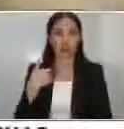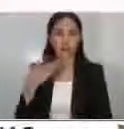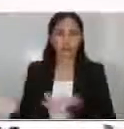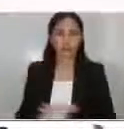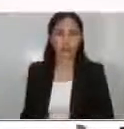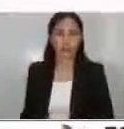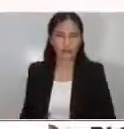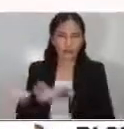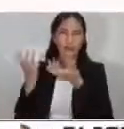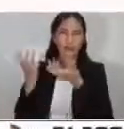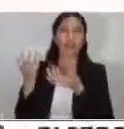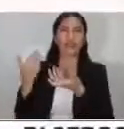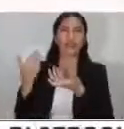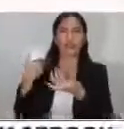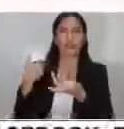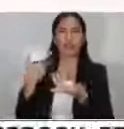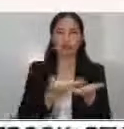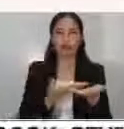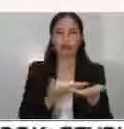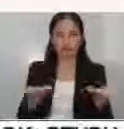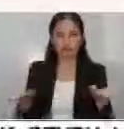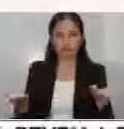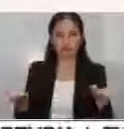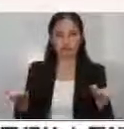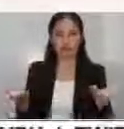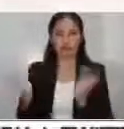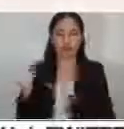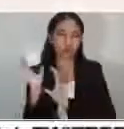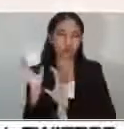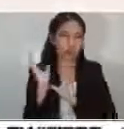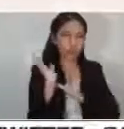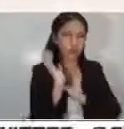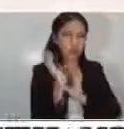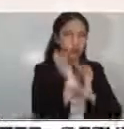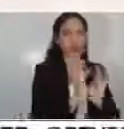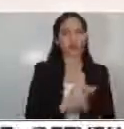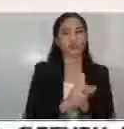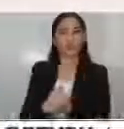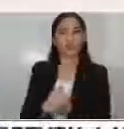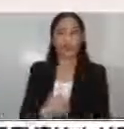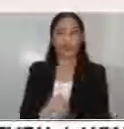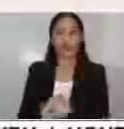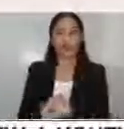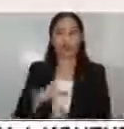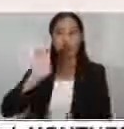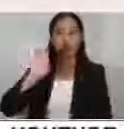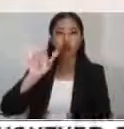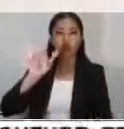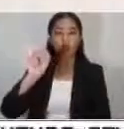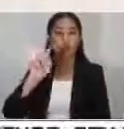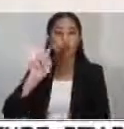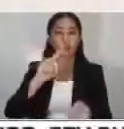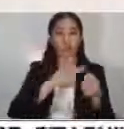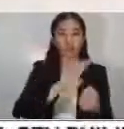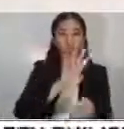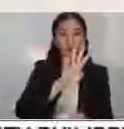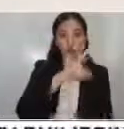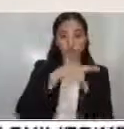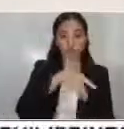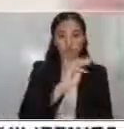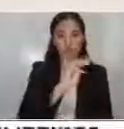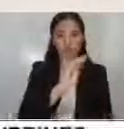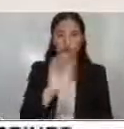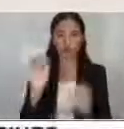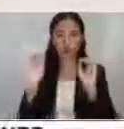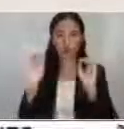mo, dapat pagtiyagaan mo. At darating ang panahon, ibibigay ni Lord ang blessing sa